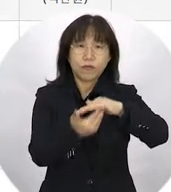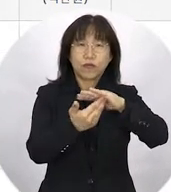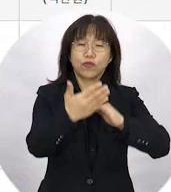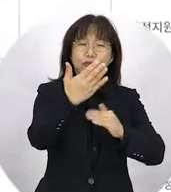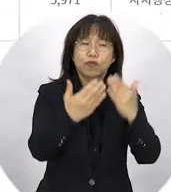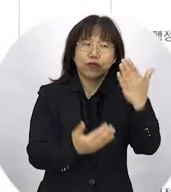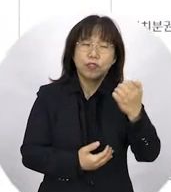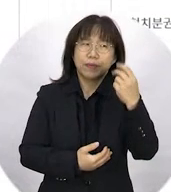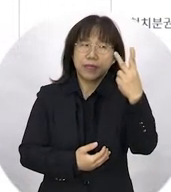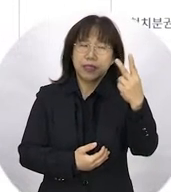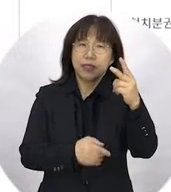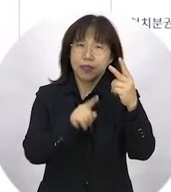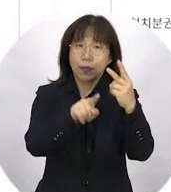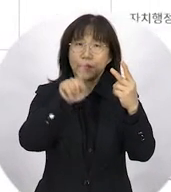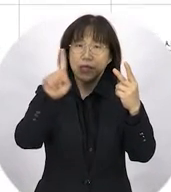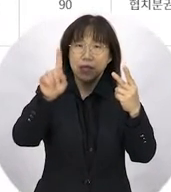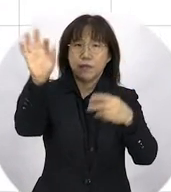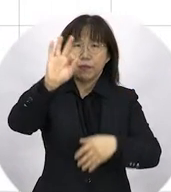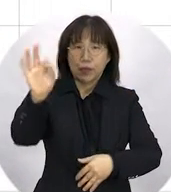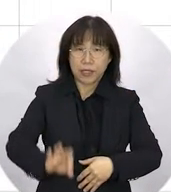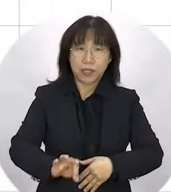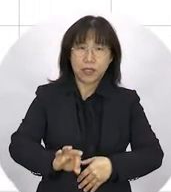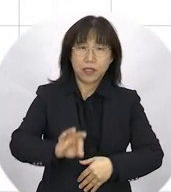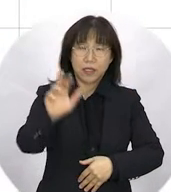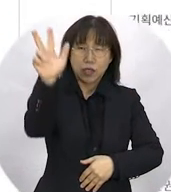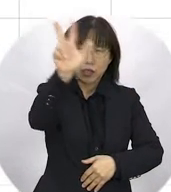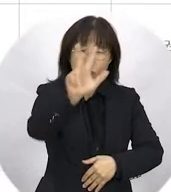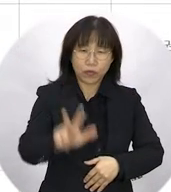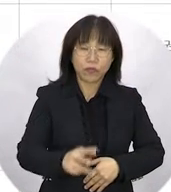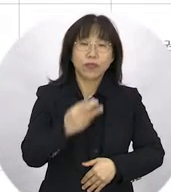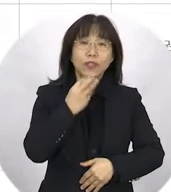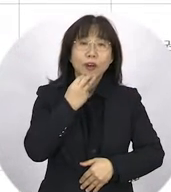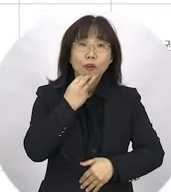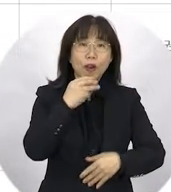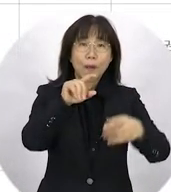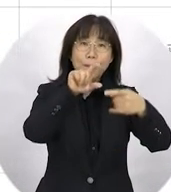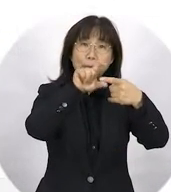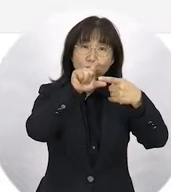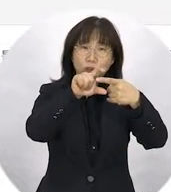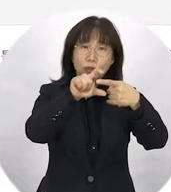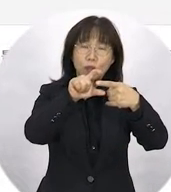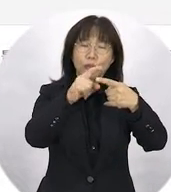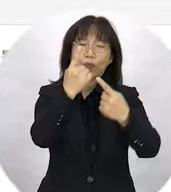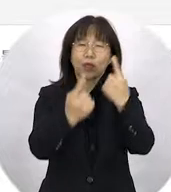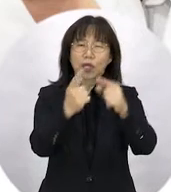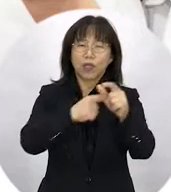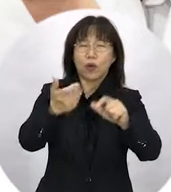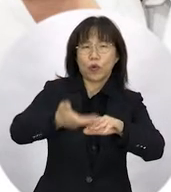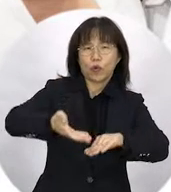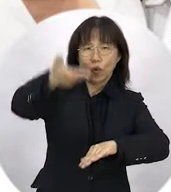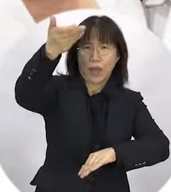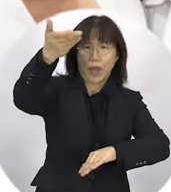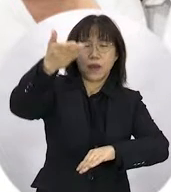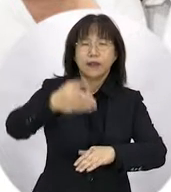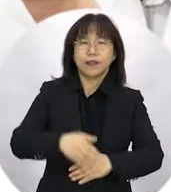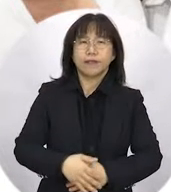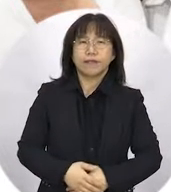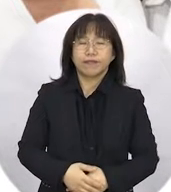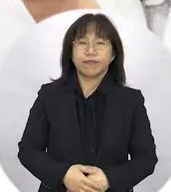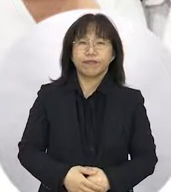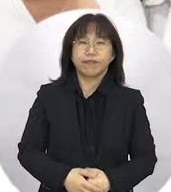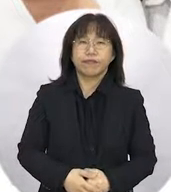일이 92.1% 로 전국 평균과 서울지역 평균을 크게 웃돌아 공약이행 분야에서 높은 평가를